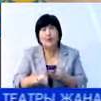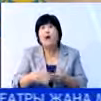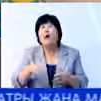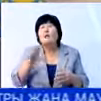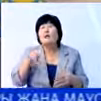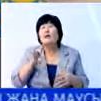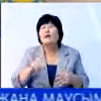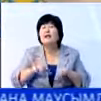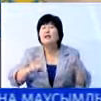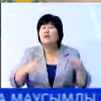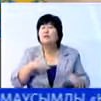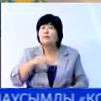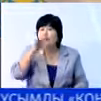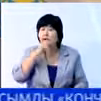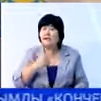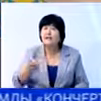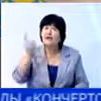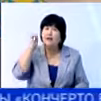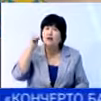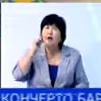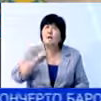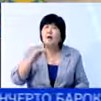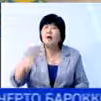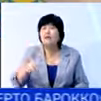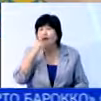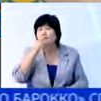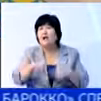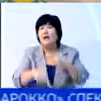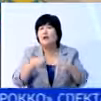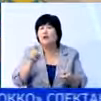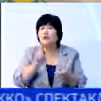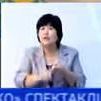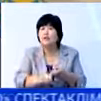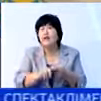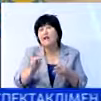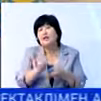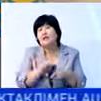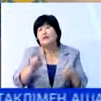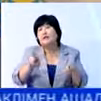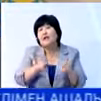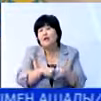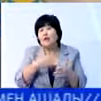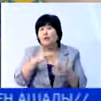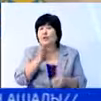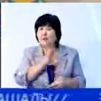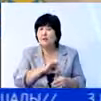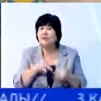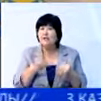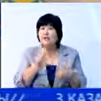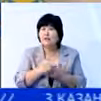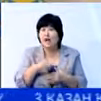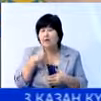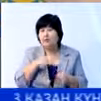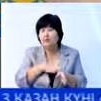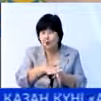ол біздің қазақтың балаларының салт-дәстүріне сәйкес, тәрбиесіне сәйкес өте өзінің септігін тигізіп жатыр деп айта аламыз